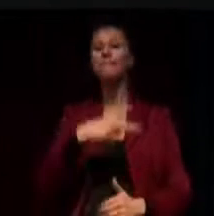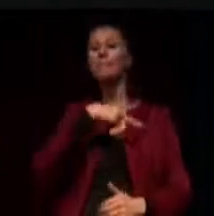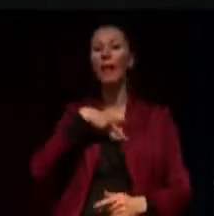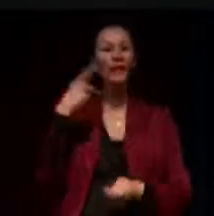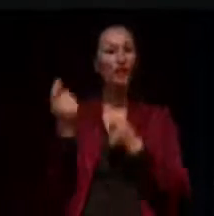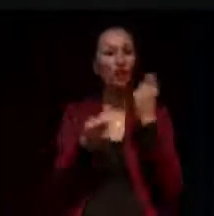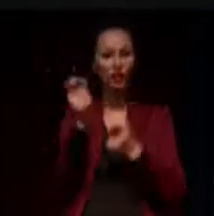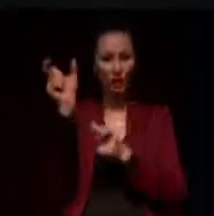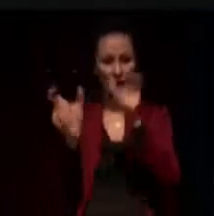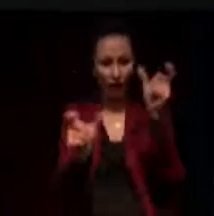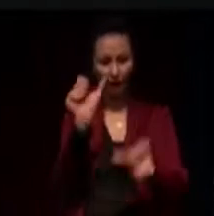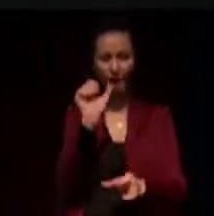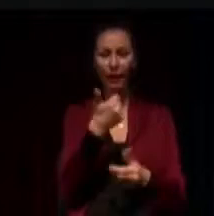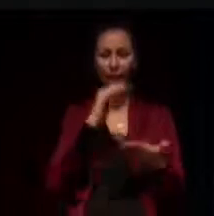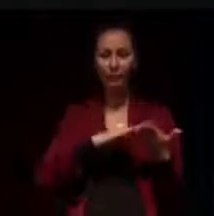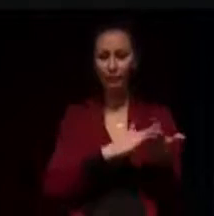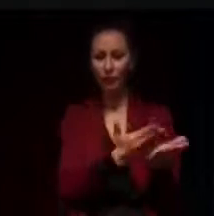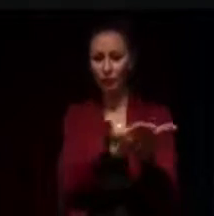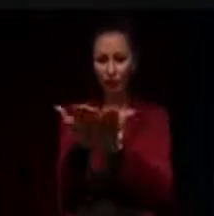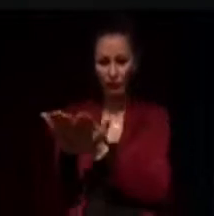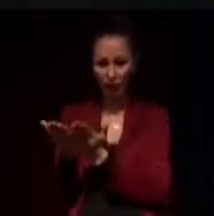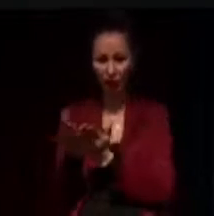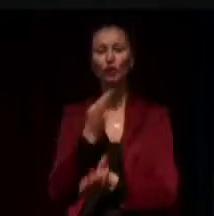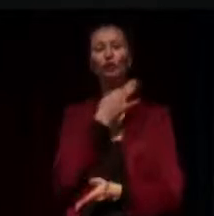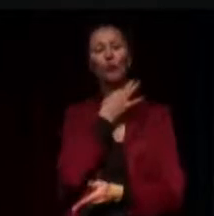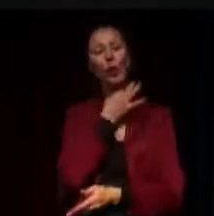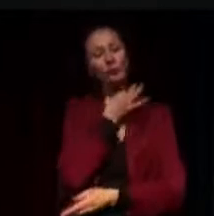belediye çalışanları, değerli arkadaşlarımıza